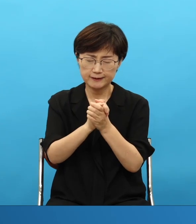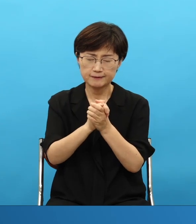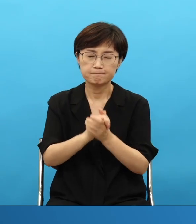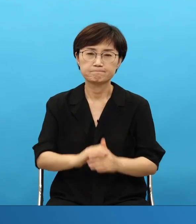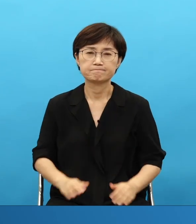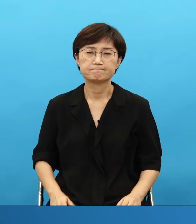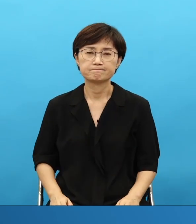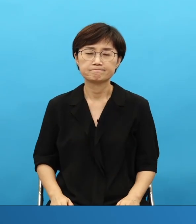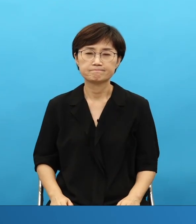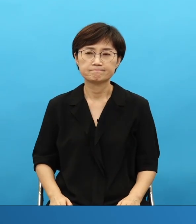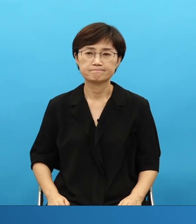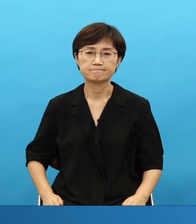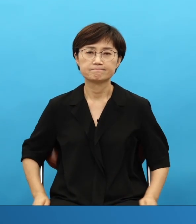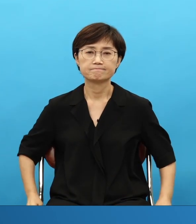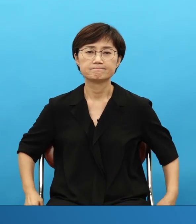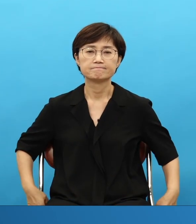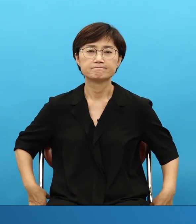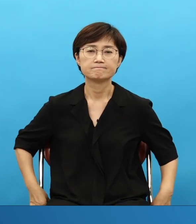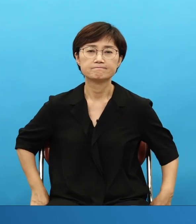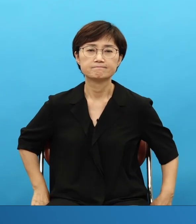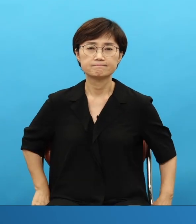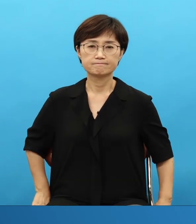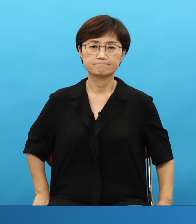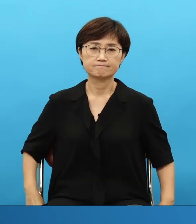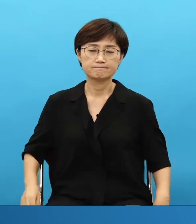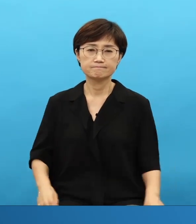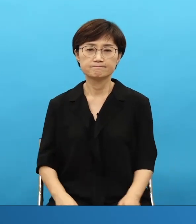Jesus Christ's name 아멘. we pray. Amen.